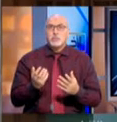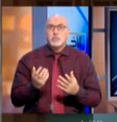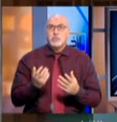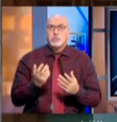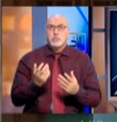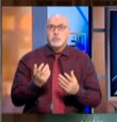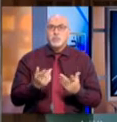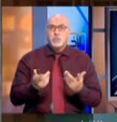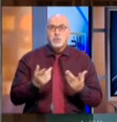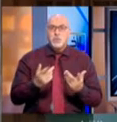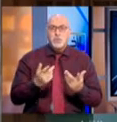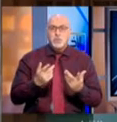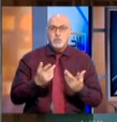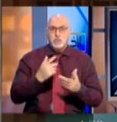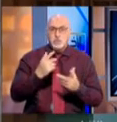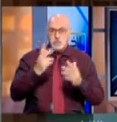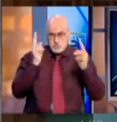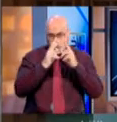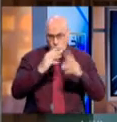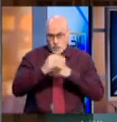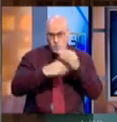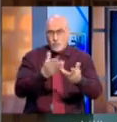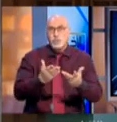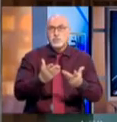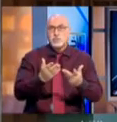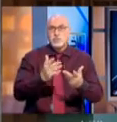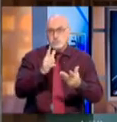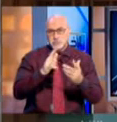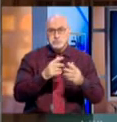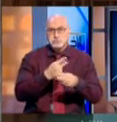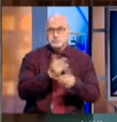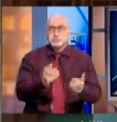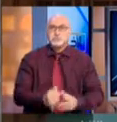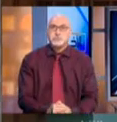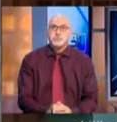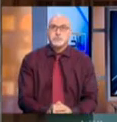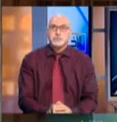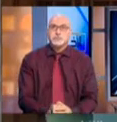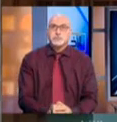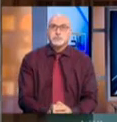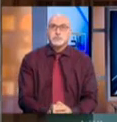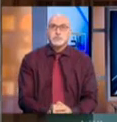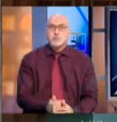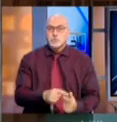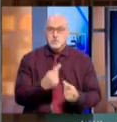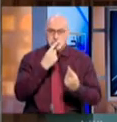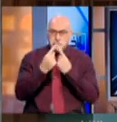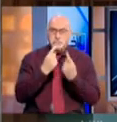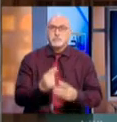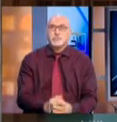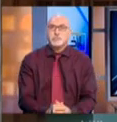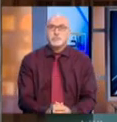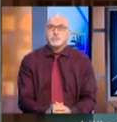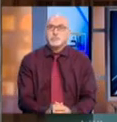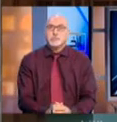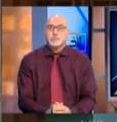في الساحة الدولية، ووجدنا كذلك فيها توافق كبير بين بلدينا الشقيقين. تحدثنا أيضا عن